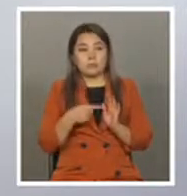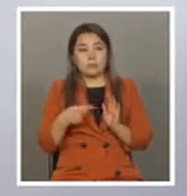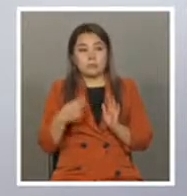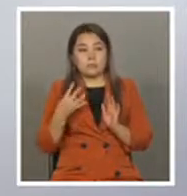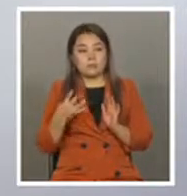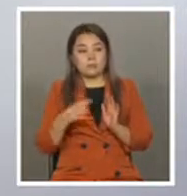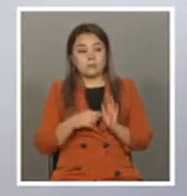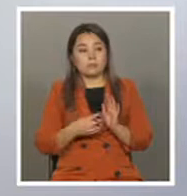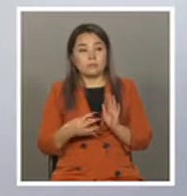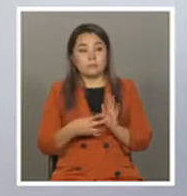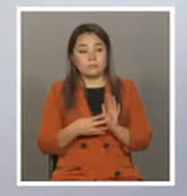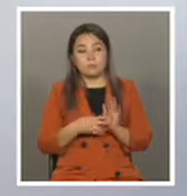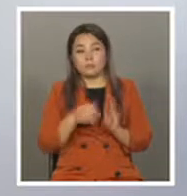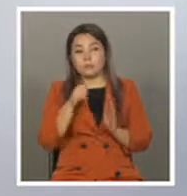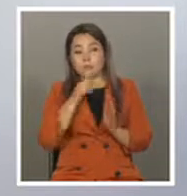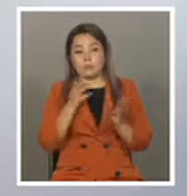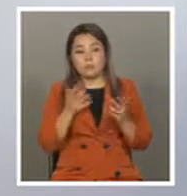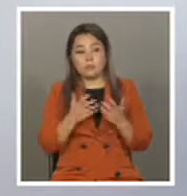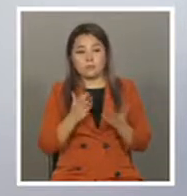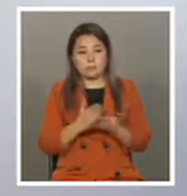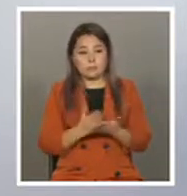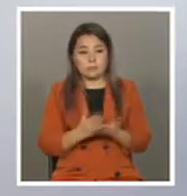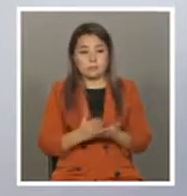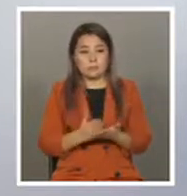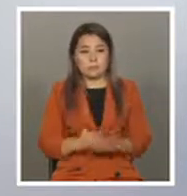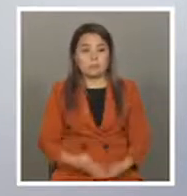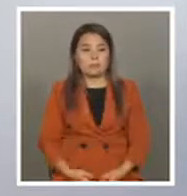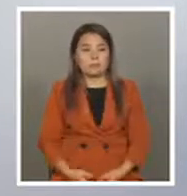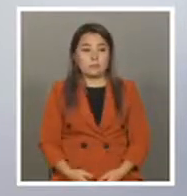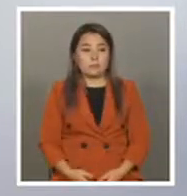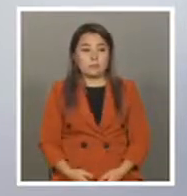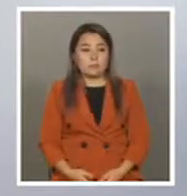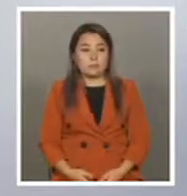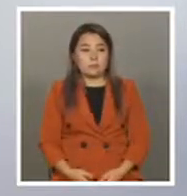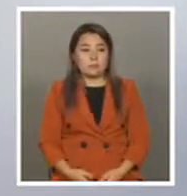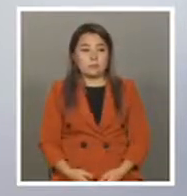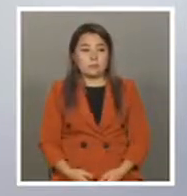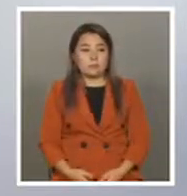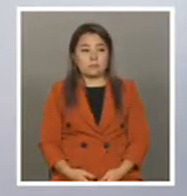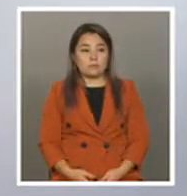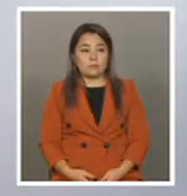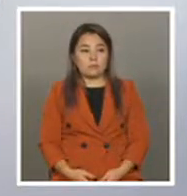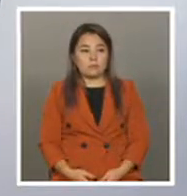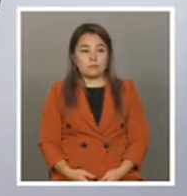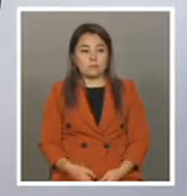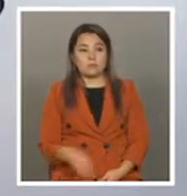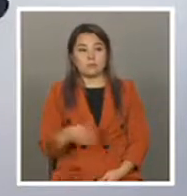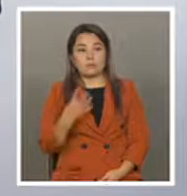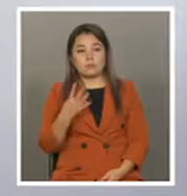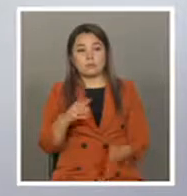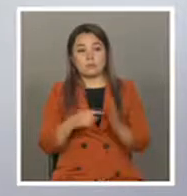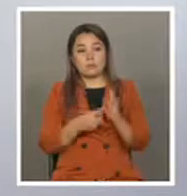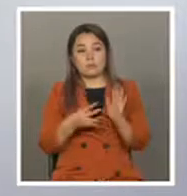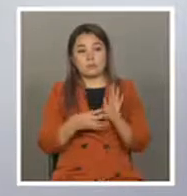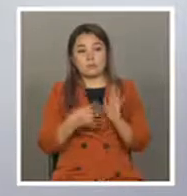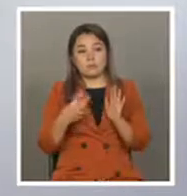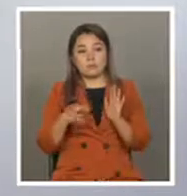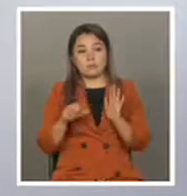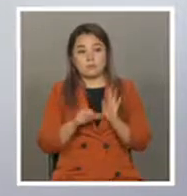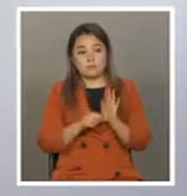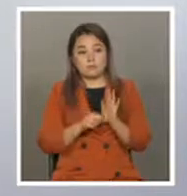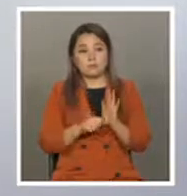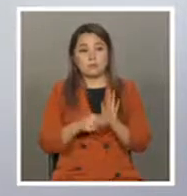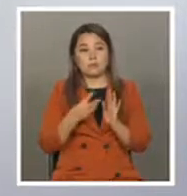көбейтілген a 1-ге тең жазбасақ та болады, c 9-ға тең. 4-ті 9-ға көтсеңіз 36, 6-ның квадратта 36,